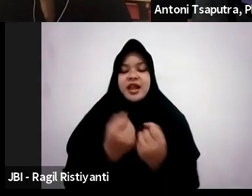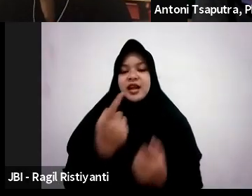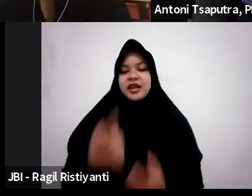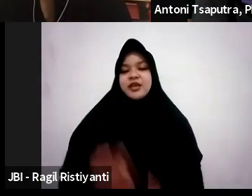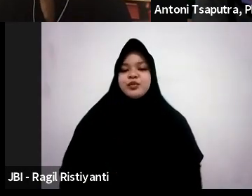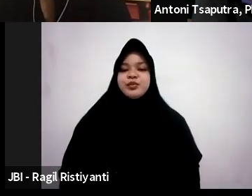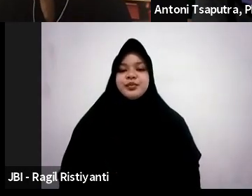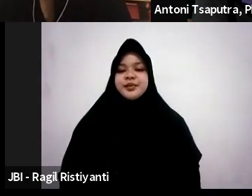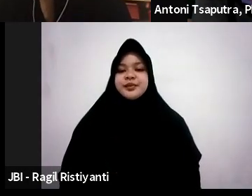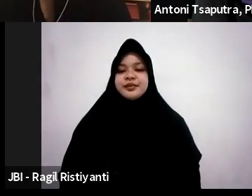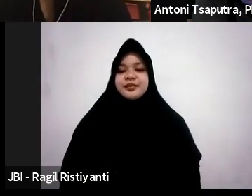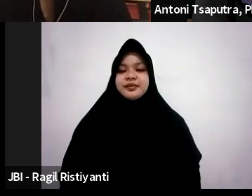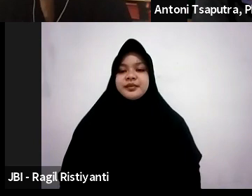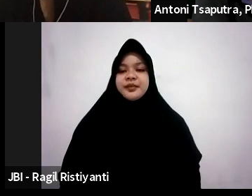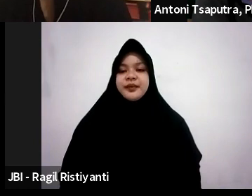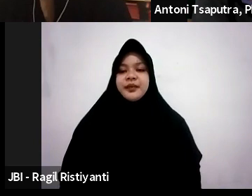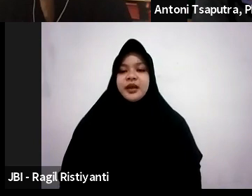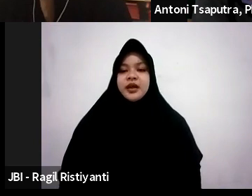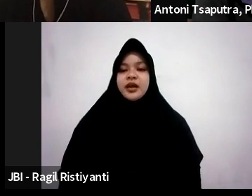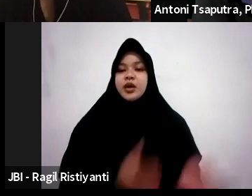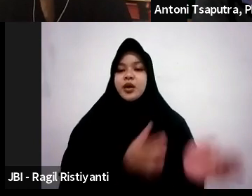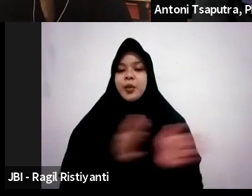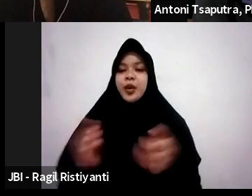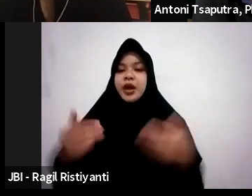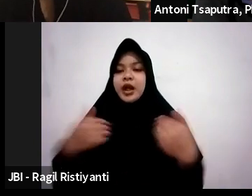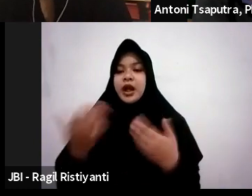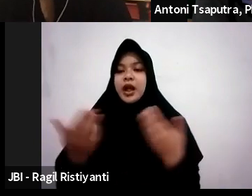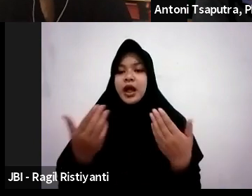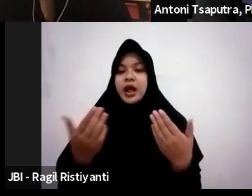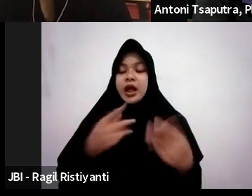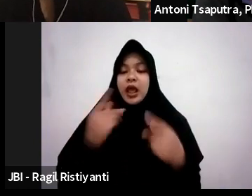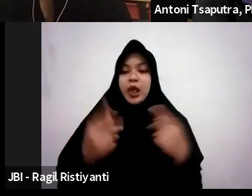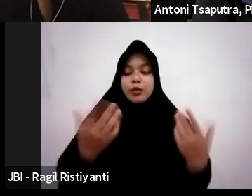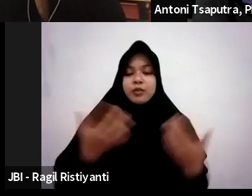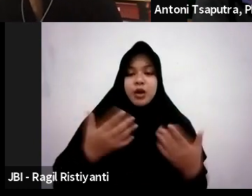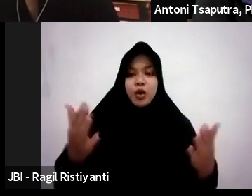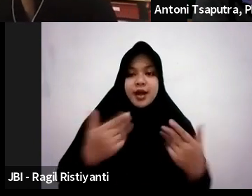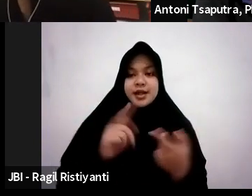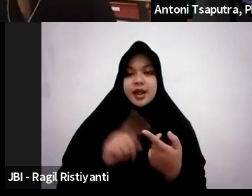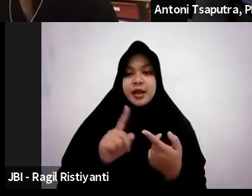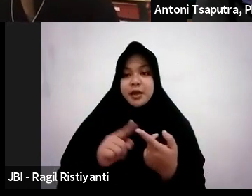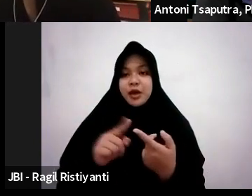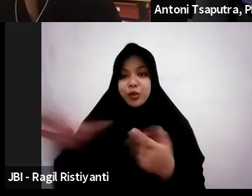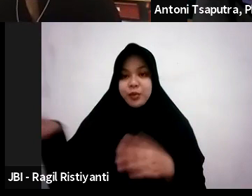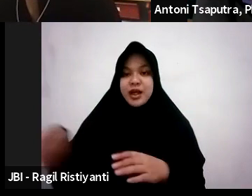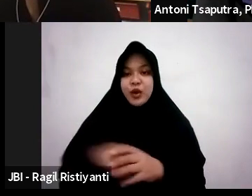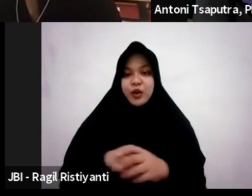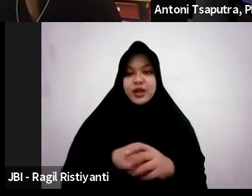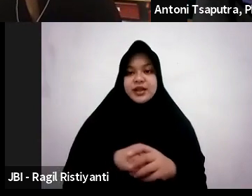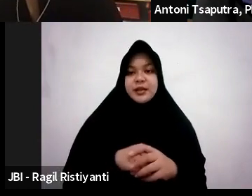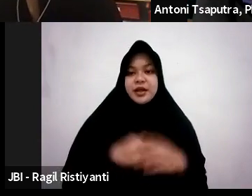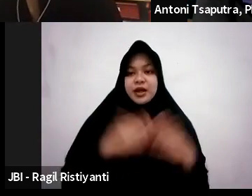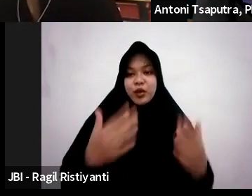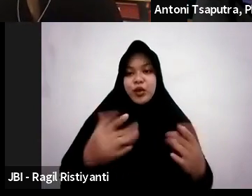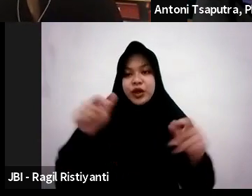kemudian Oh ya kemudian kalau mau ngajak temen kita atau siapapun berpartisipasi gimana gitu Nah